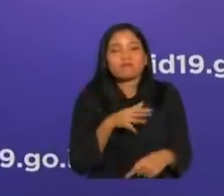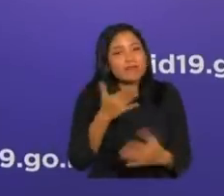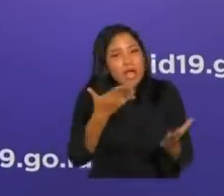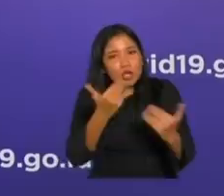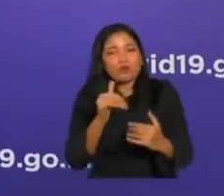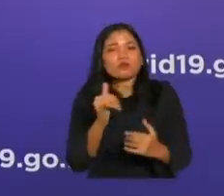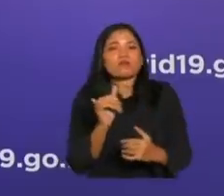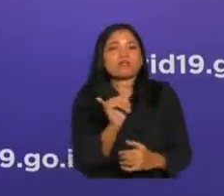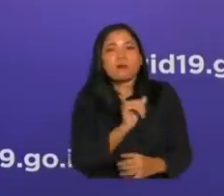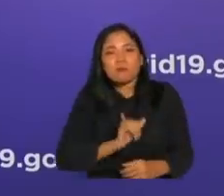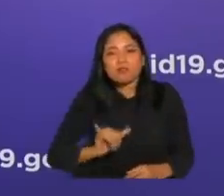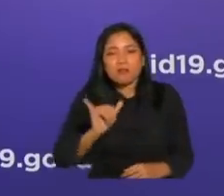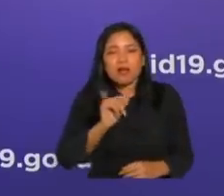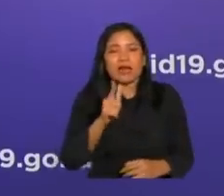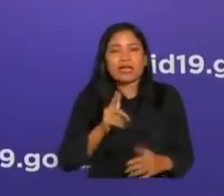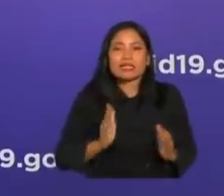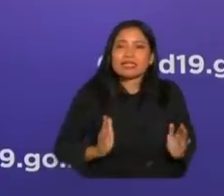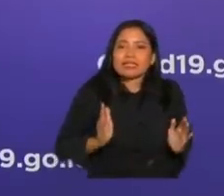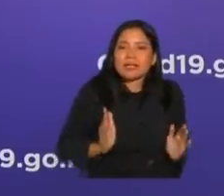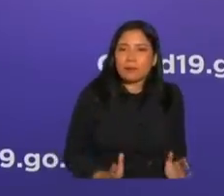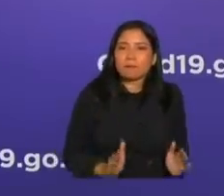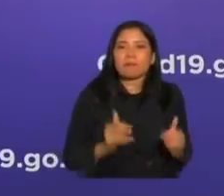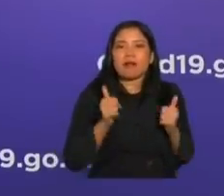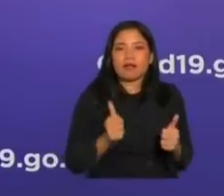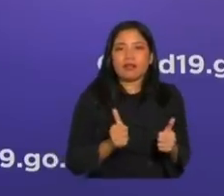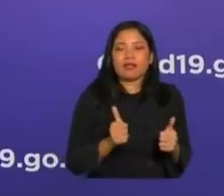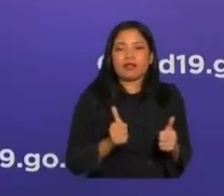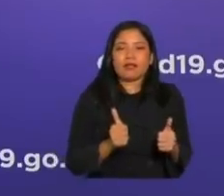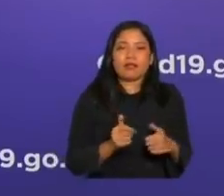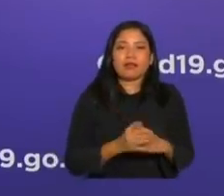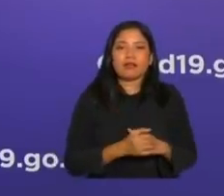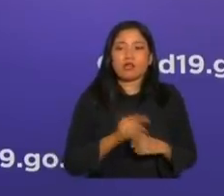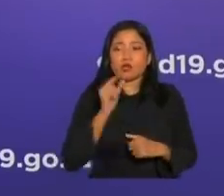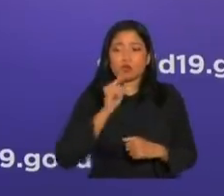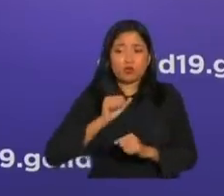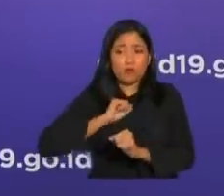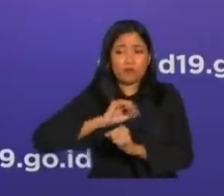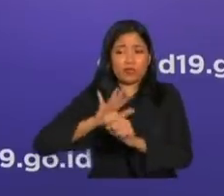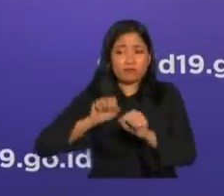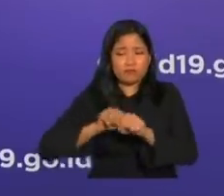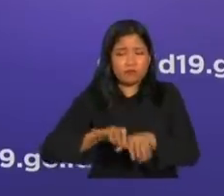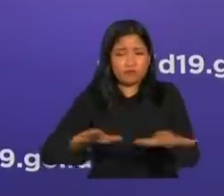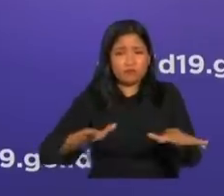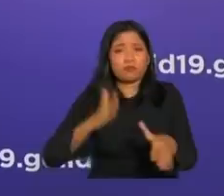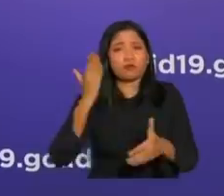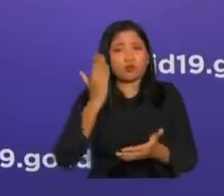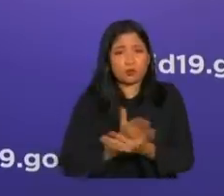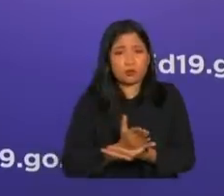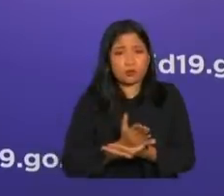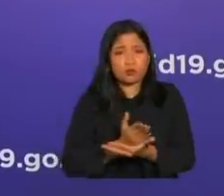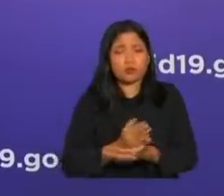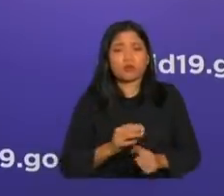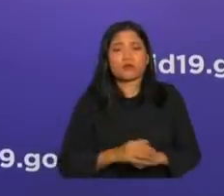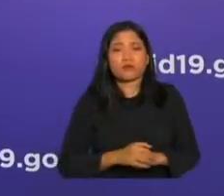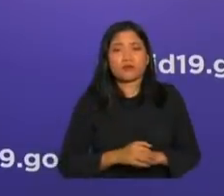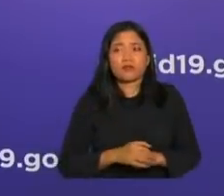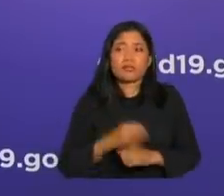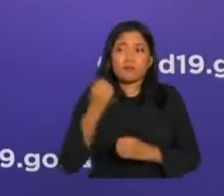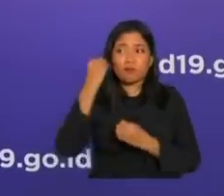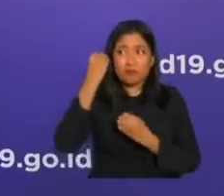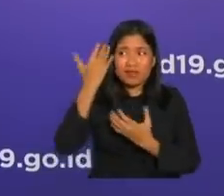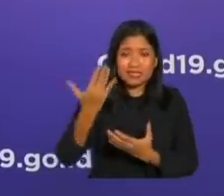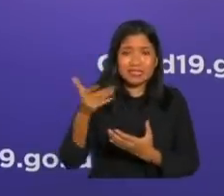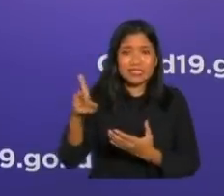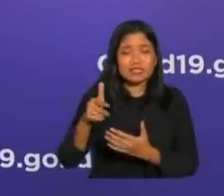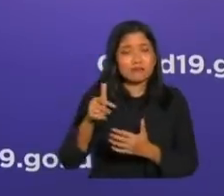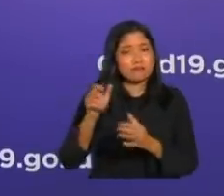baik berpartisipasi dalam memutuskan rantai penularan komik 19 dan meyakini informasi yang benar